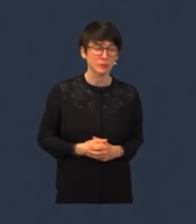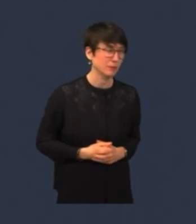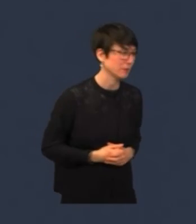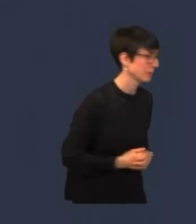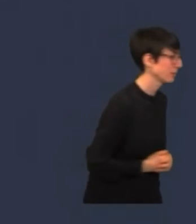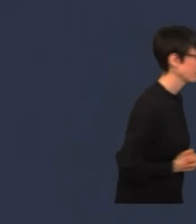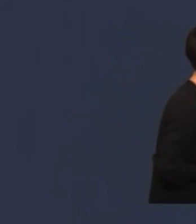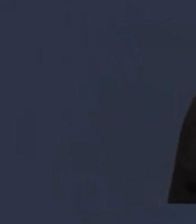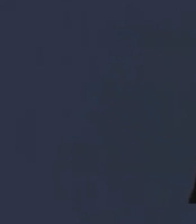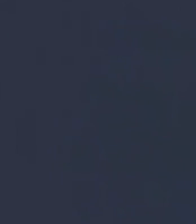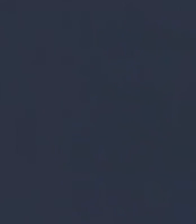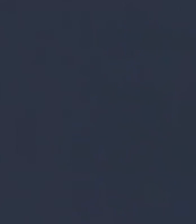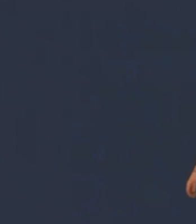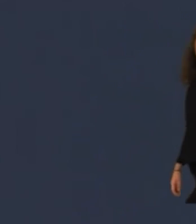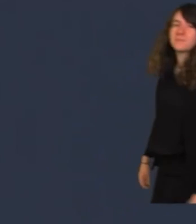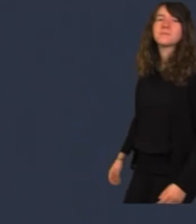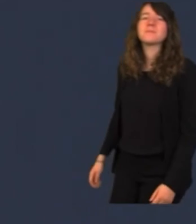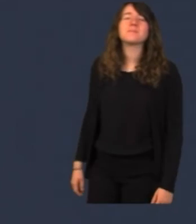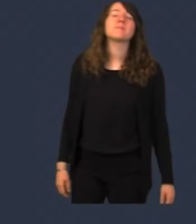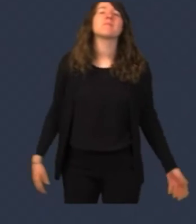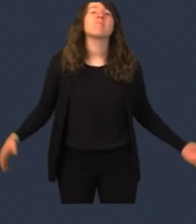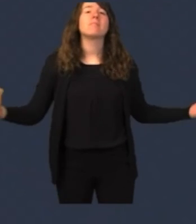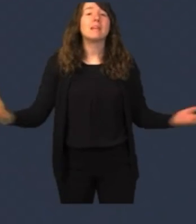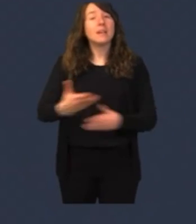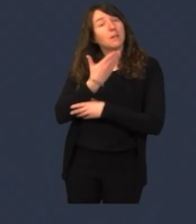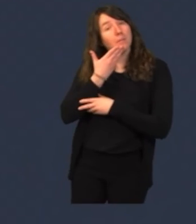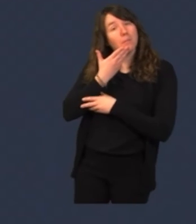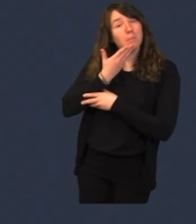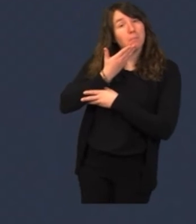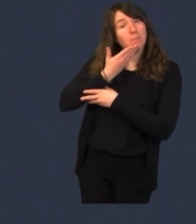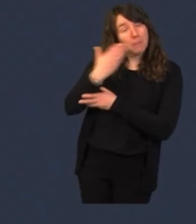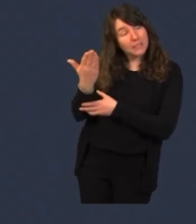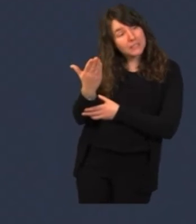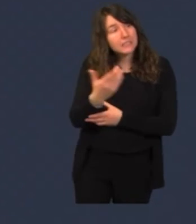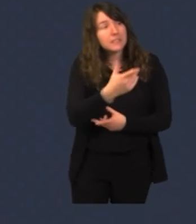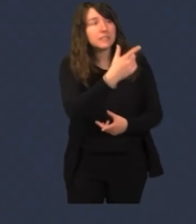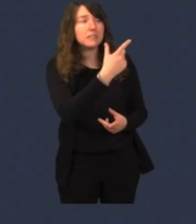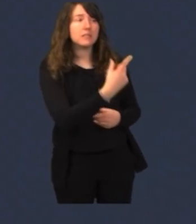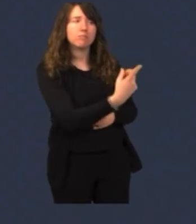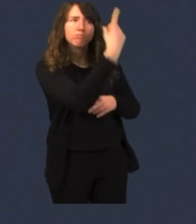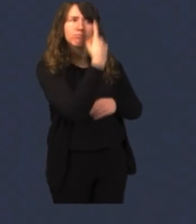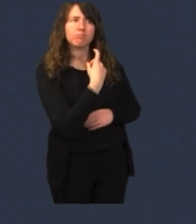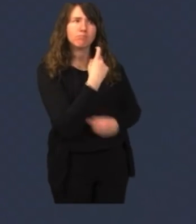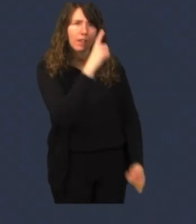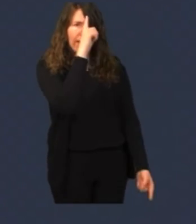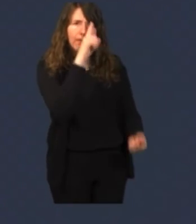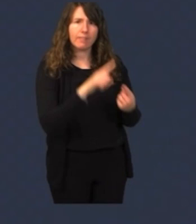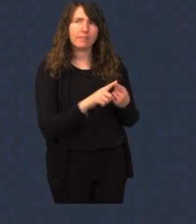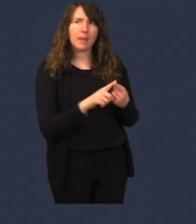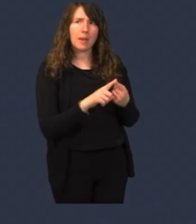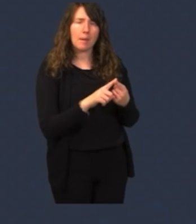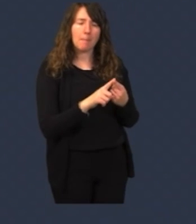Merci Madame Surplis. Et merci d'avoir livré cette interrogation sur notamment la confrontation avec